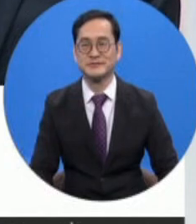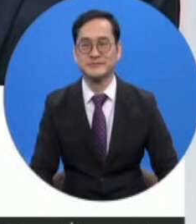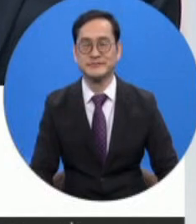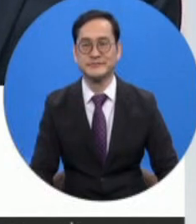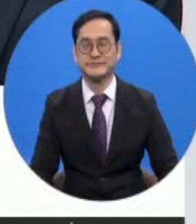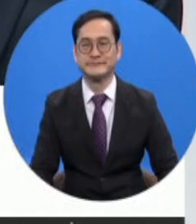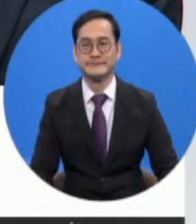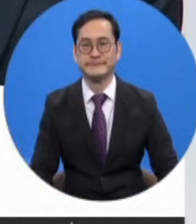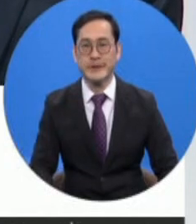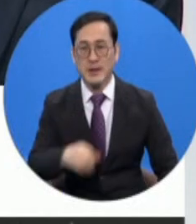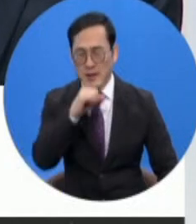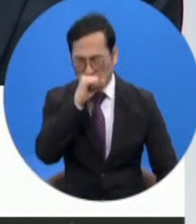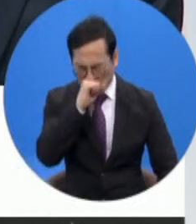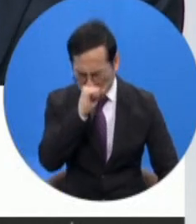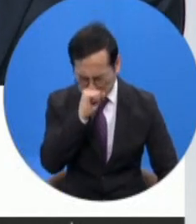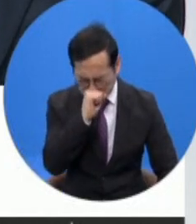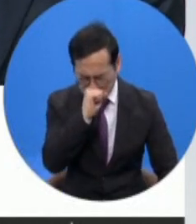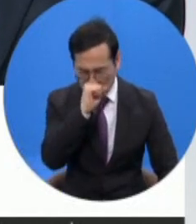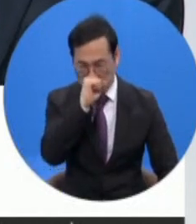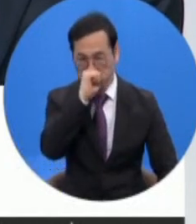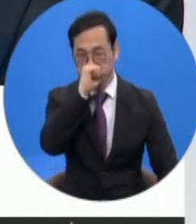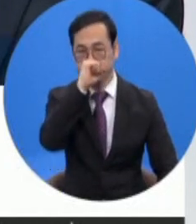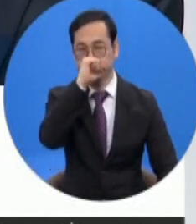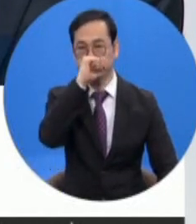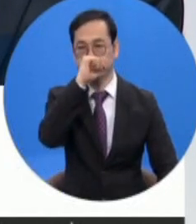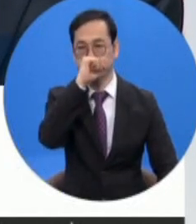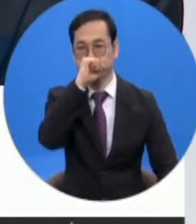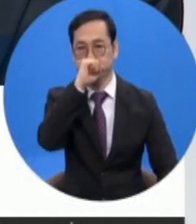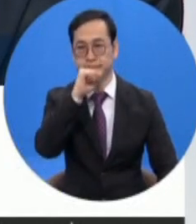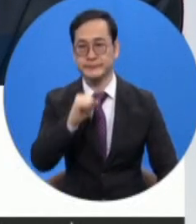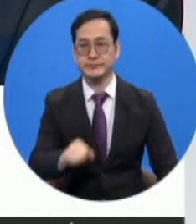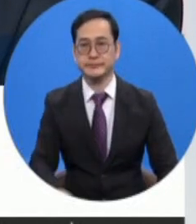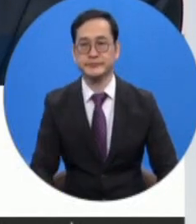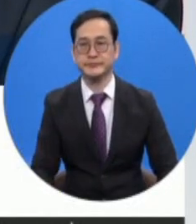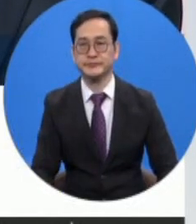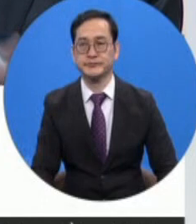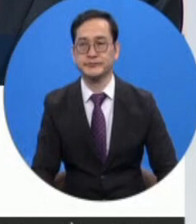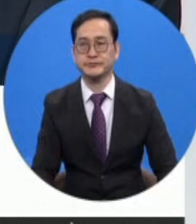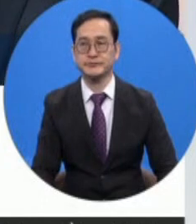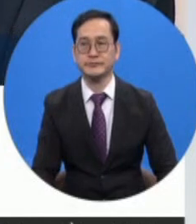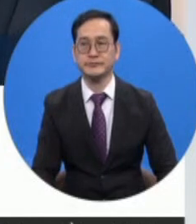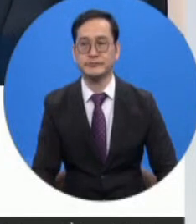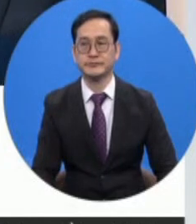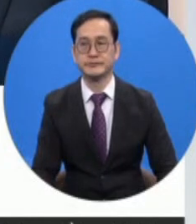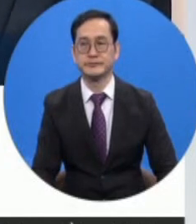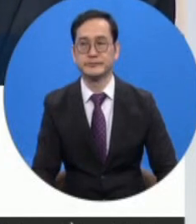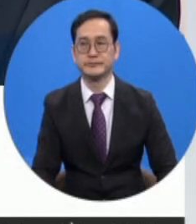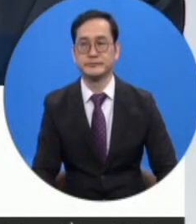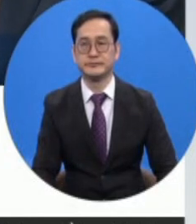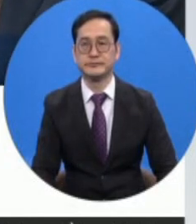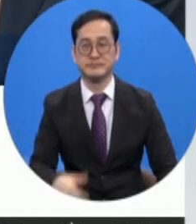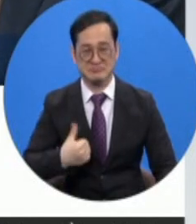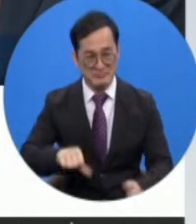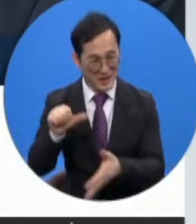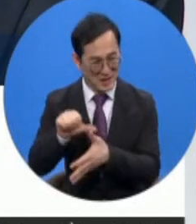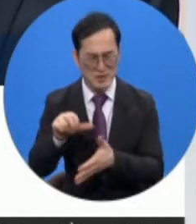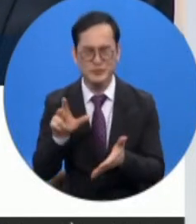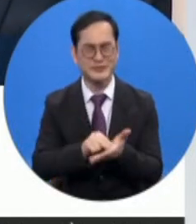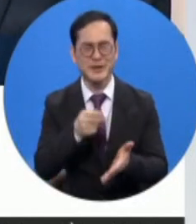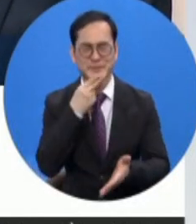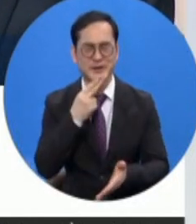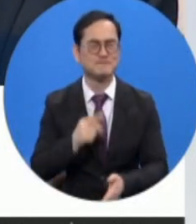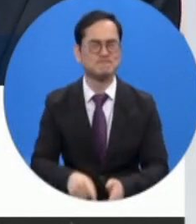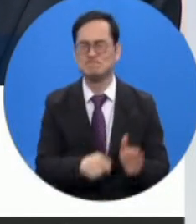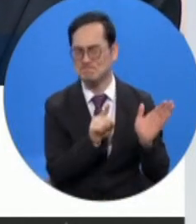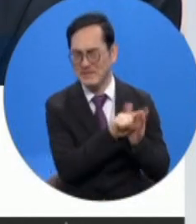정확히 모르겠으나, 어쨌든 이재명 후보 입장에서는 자기 아들에게 어떤 특별한 사회적인 무리를 일으키는 그런 문제가 없다라고 믿었던 것